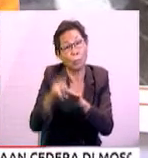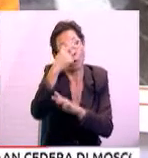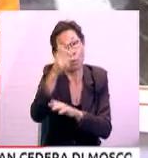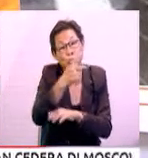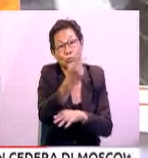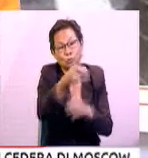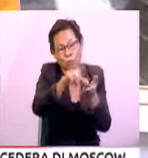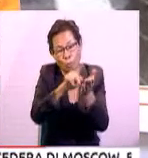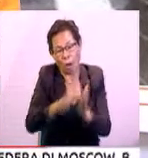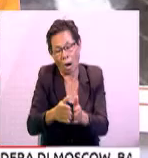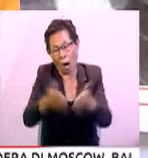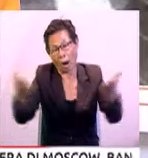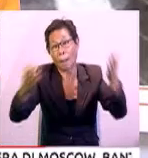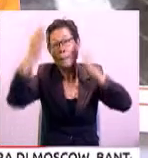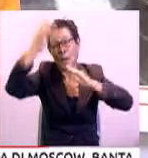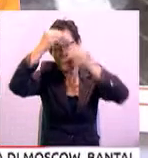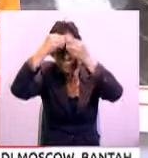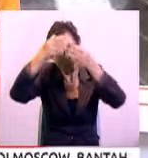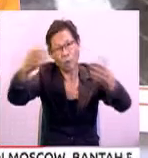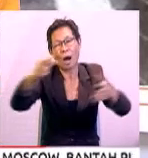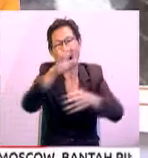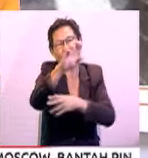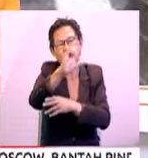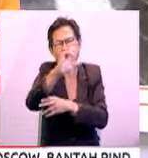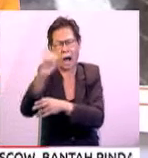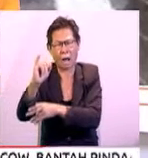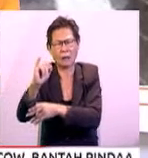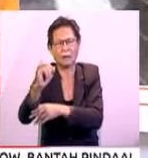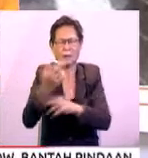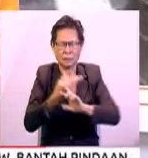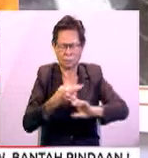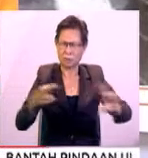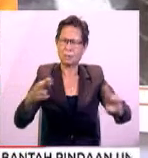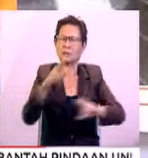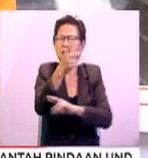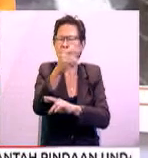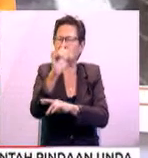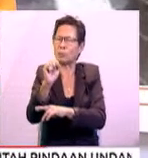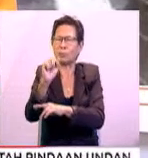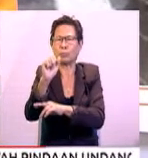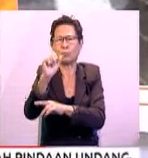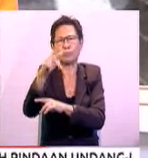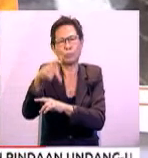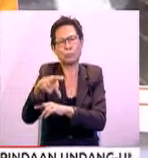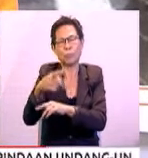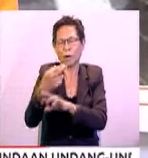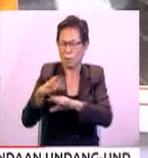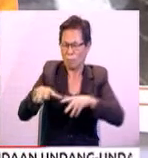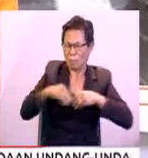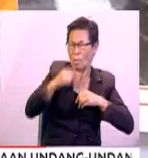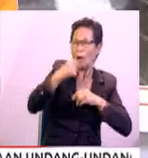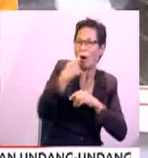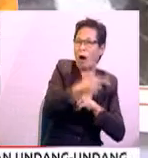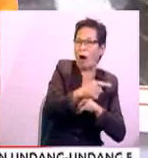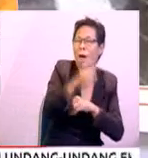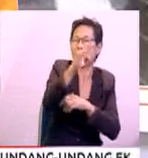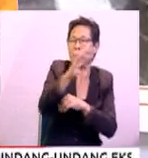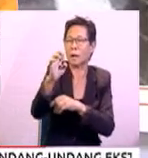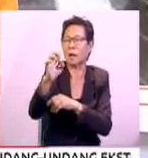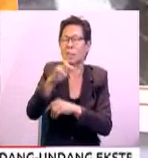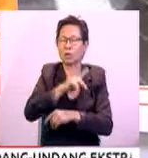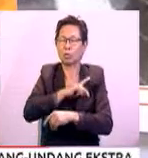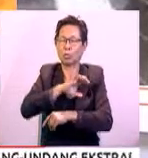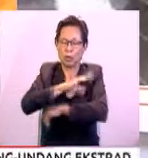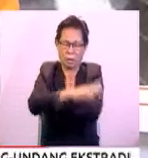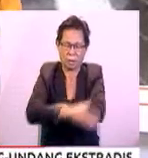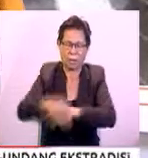dua wartawan akhbar tempatan memaklumkan RCI bahawa SIAP telah menerima arahan tersebut daripada bekas ketua polis negara ketika